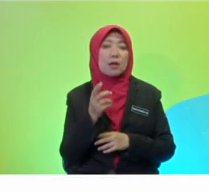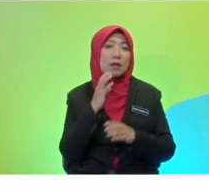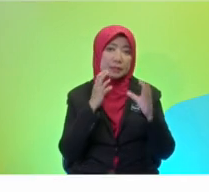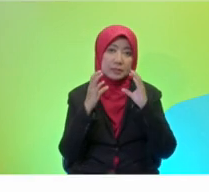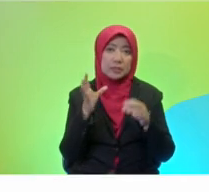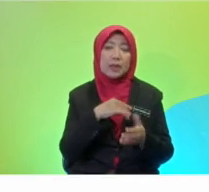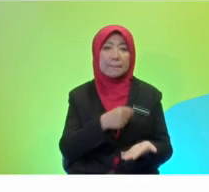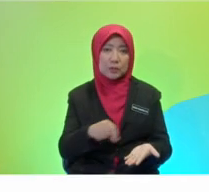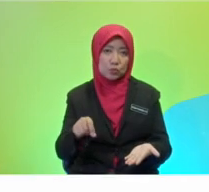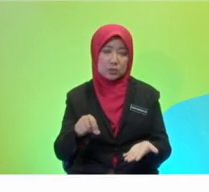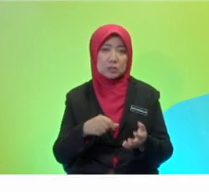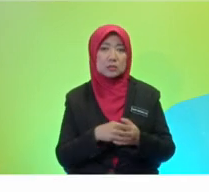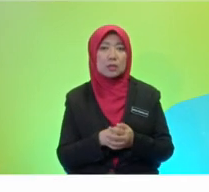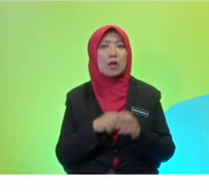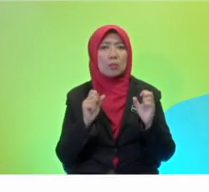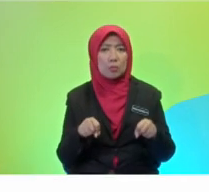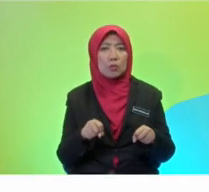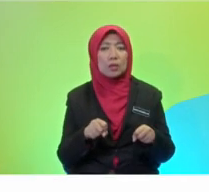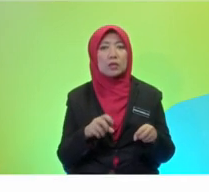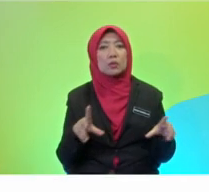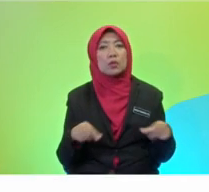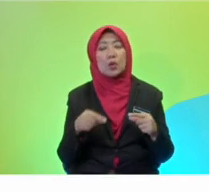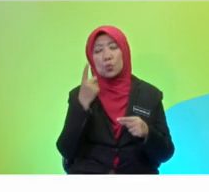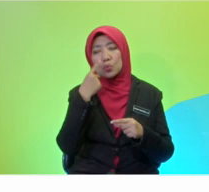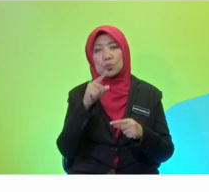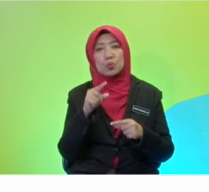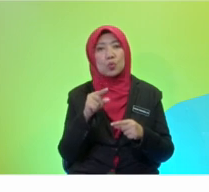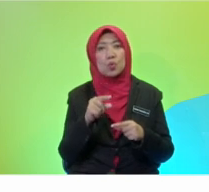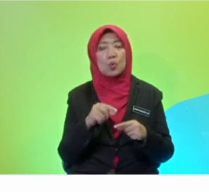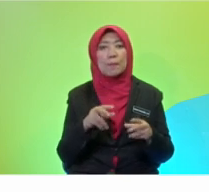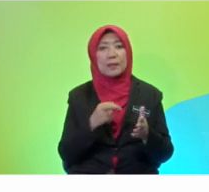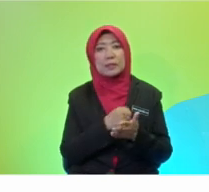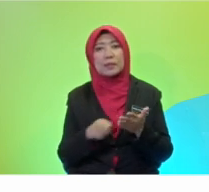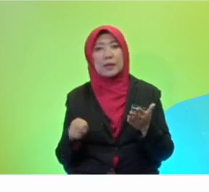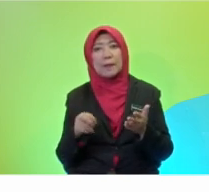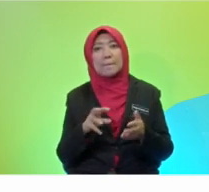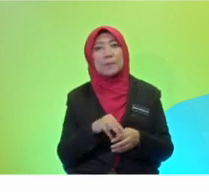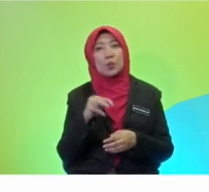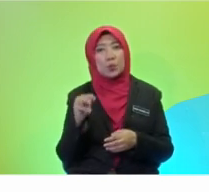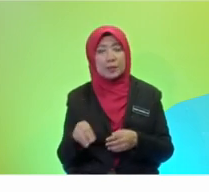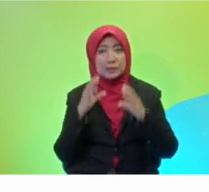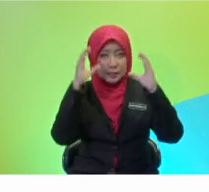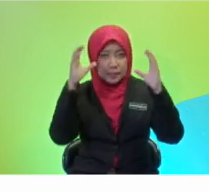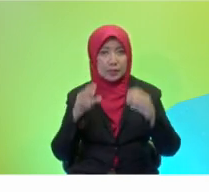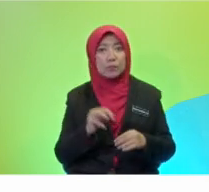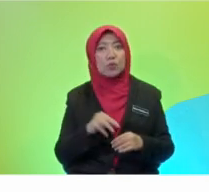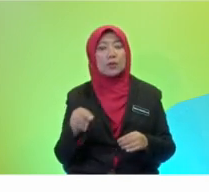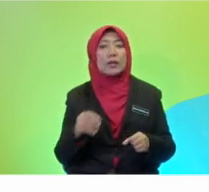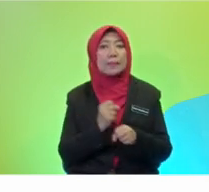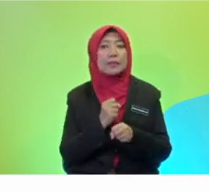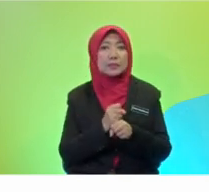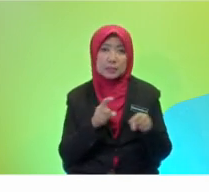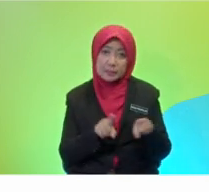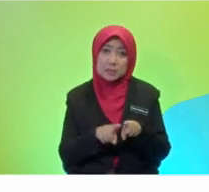bertulis kematian boleh kita lakukan untuk menilai proses belajar murid acara murid bekerja dalam kumpulan sesama